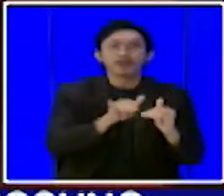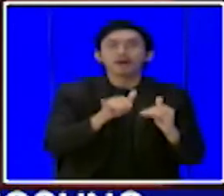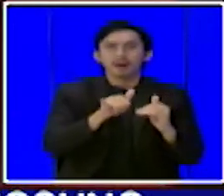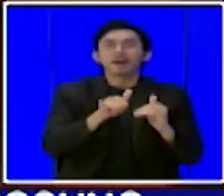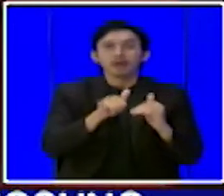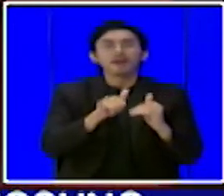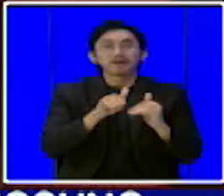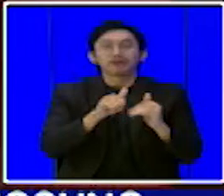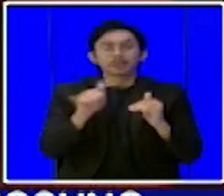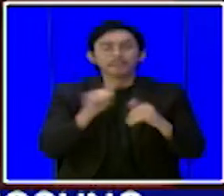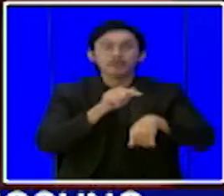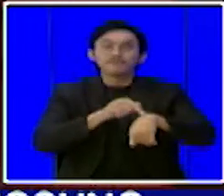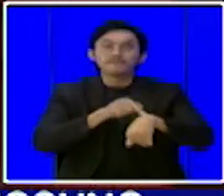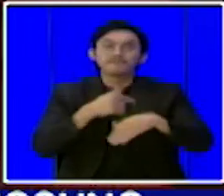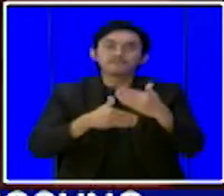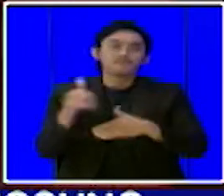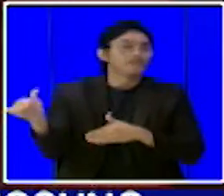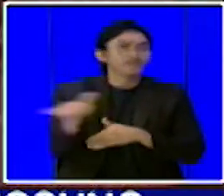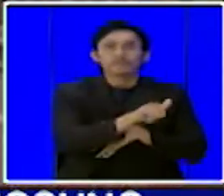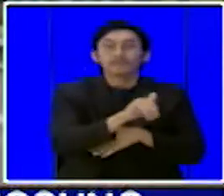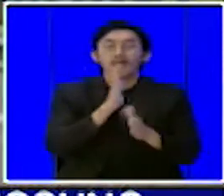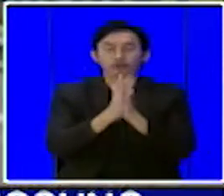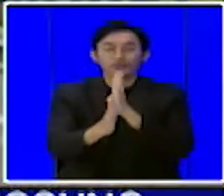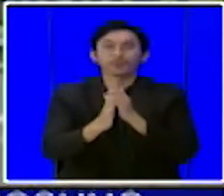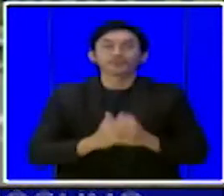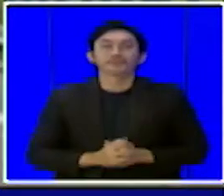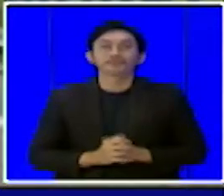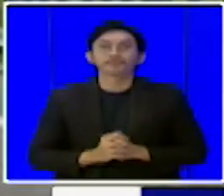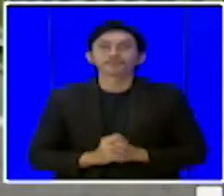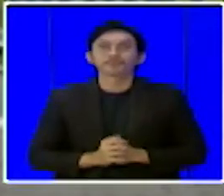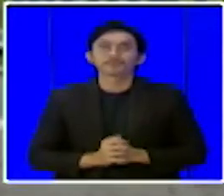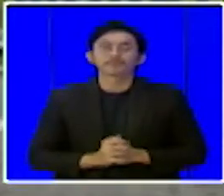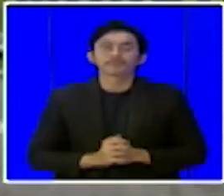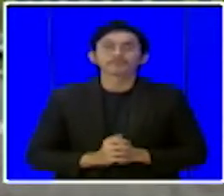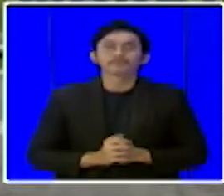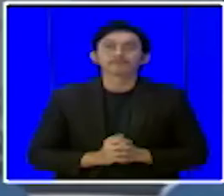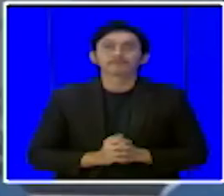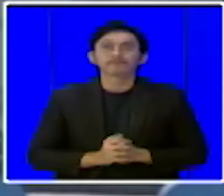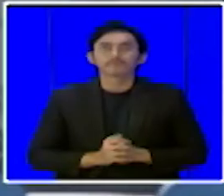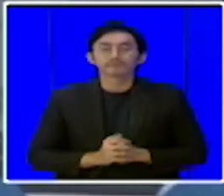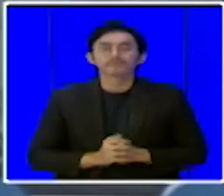secara langsung. Dari Solo, Jawa Tengah, Septiantoro, iNews melaporkan.